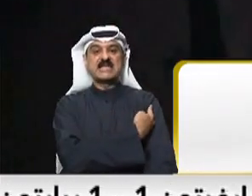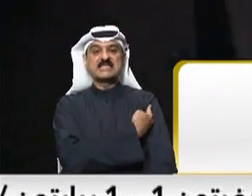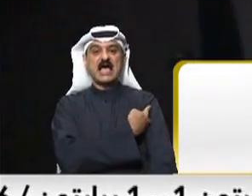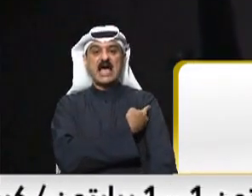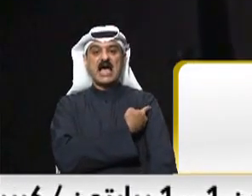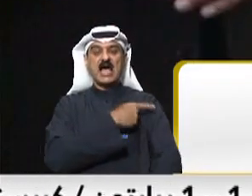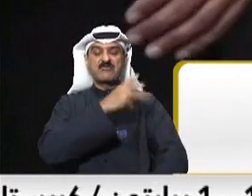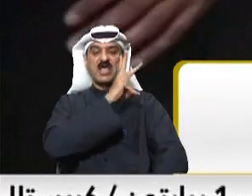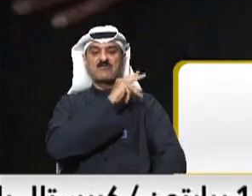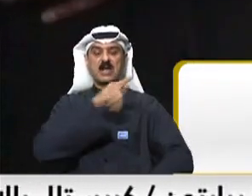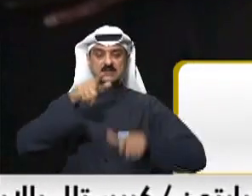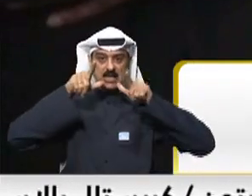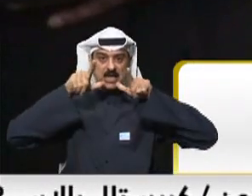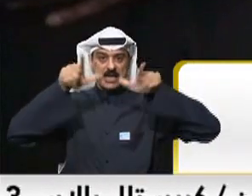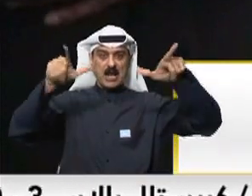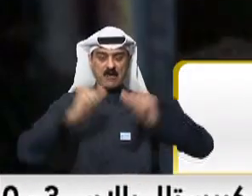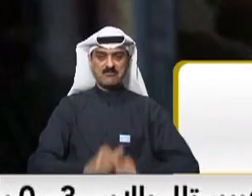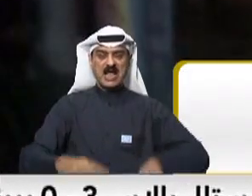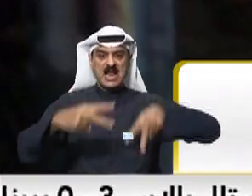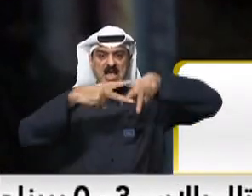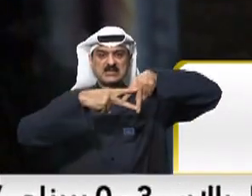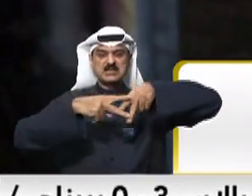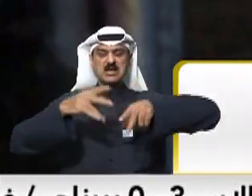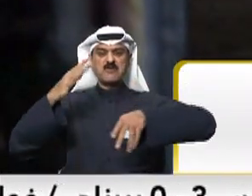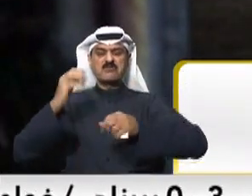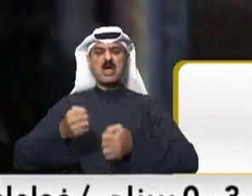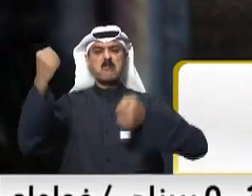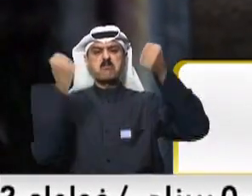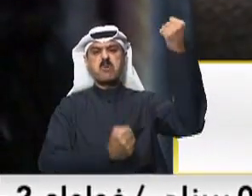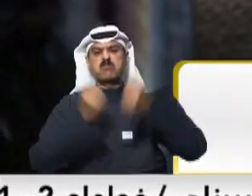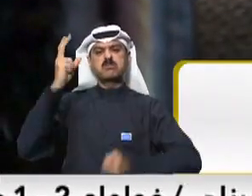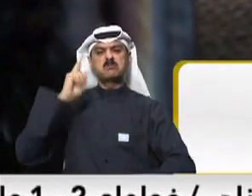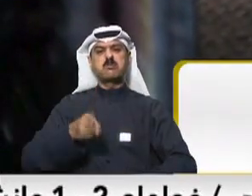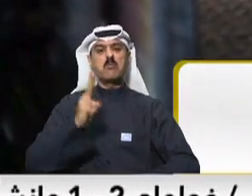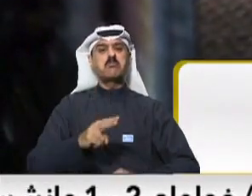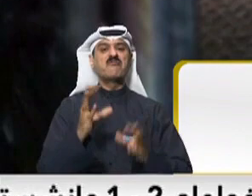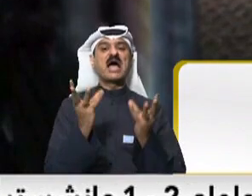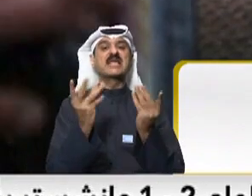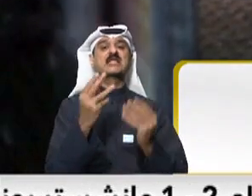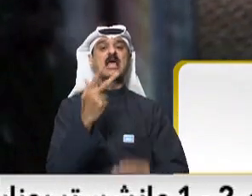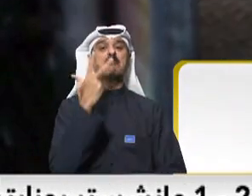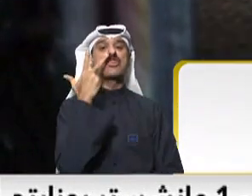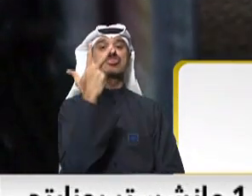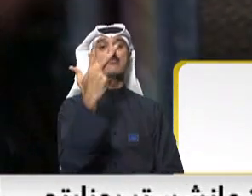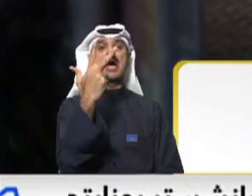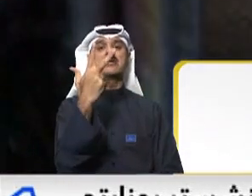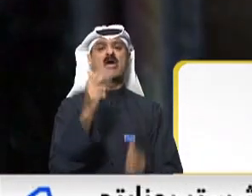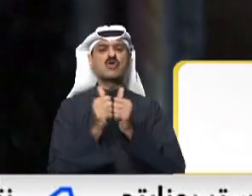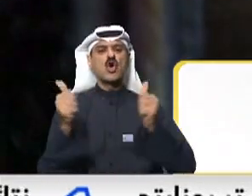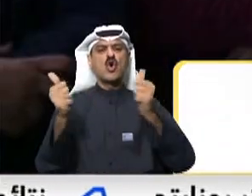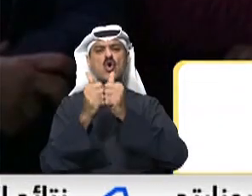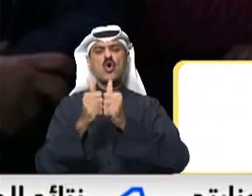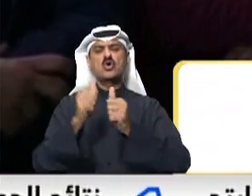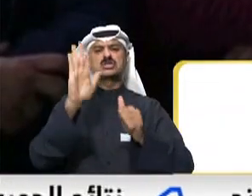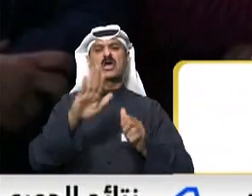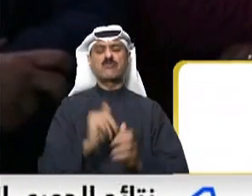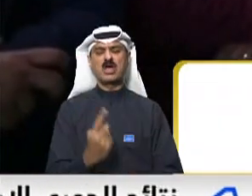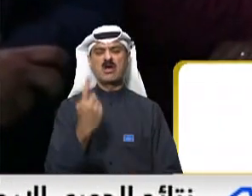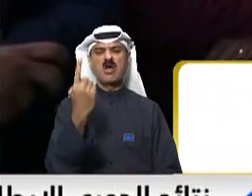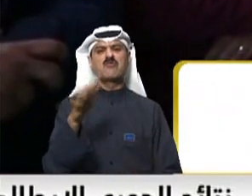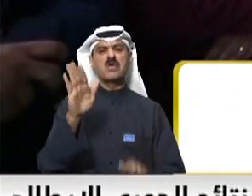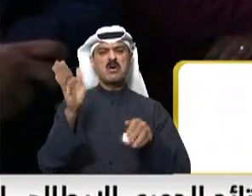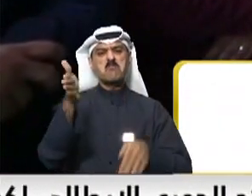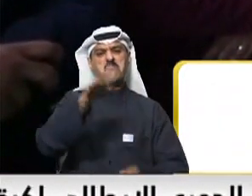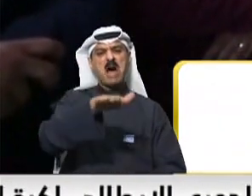الاحتلال الإسرائيلي ارتكب 8 مجازر ضد عائلات في قطاع غزة، وأن عددا من الضحايا لا يزال تحت الركام